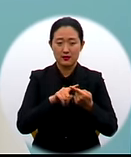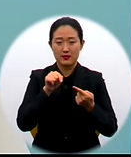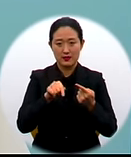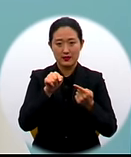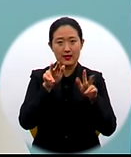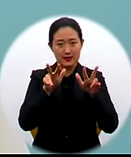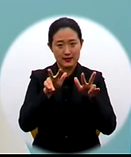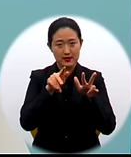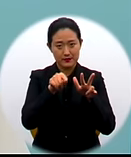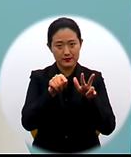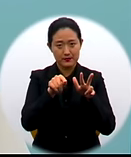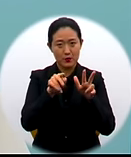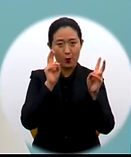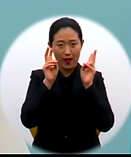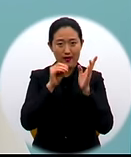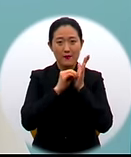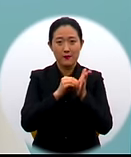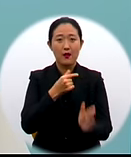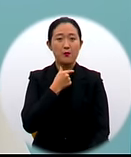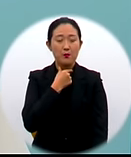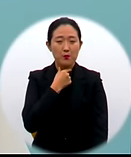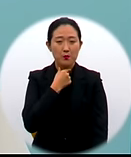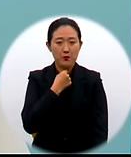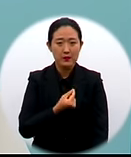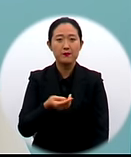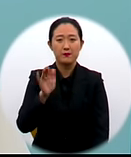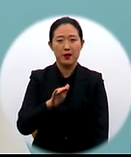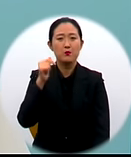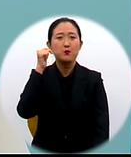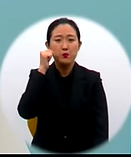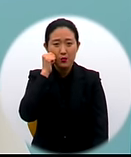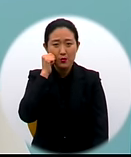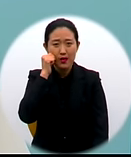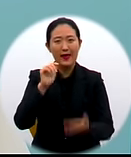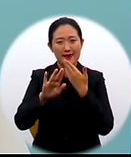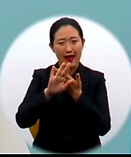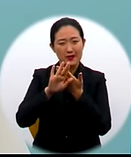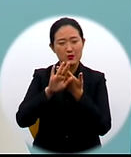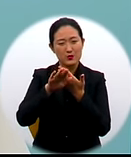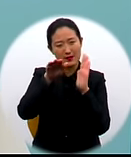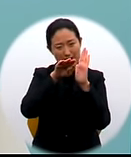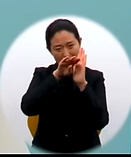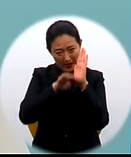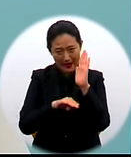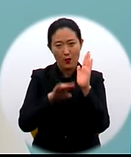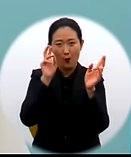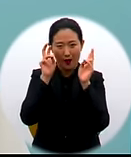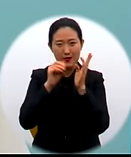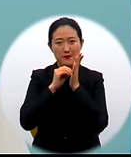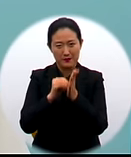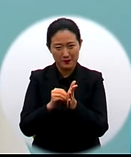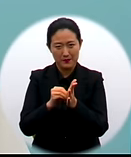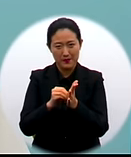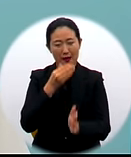내가 지금 이 회사 못 가니까, 예를 들면 난 지금 구글 못 가니까, 근데 예를 들면 네이버 카카오는 가볼 수 있을 것 같으니까, 혹은